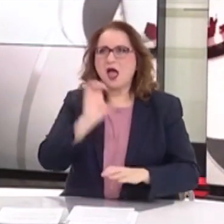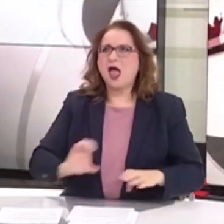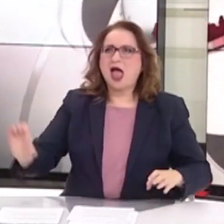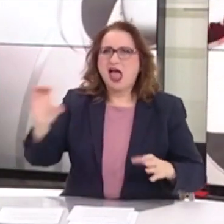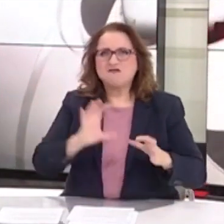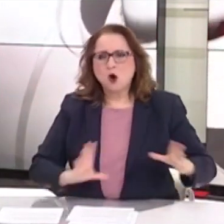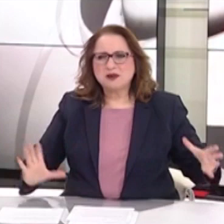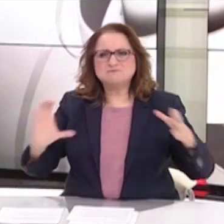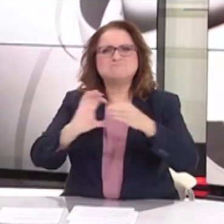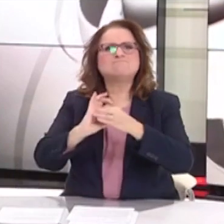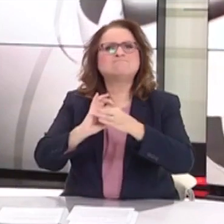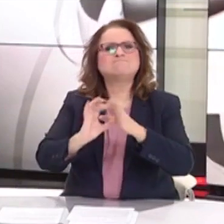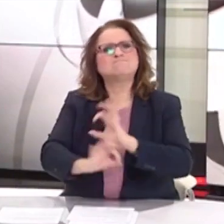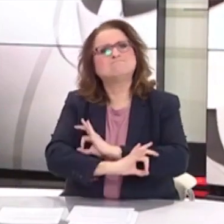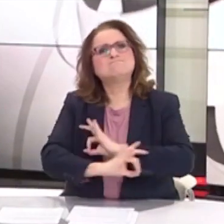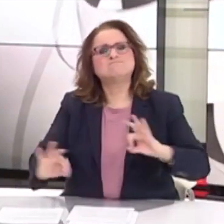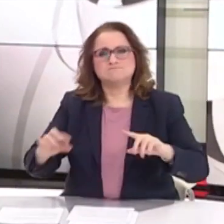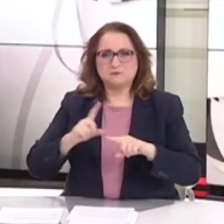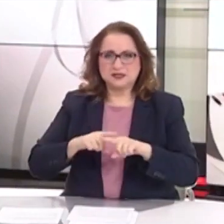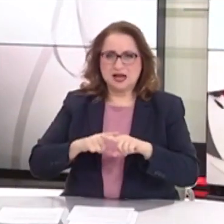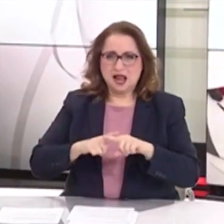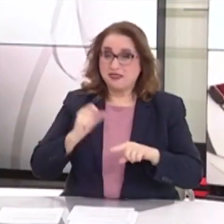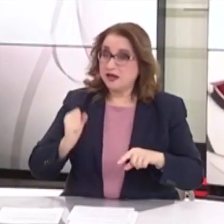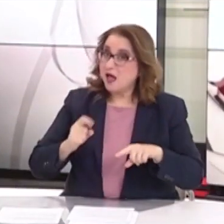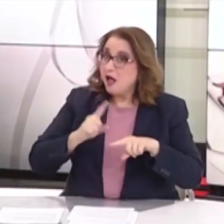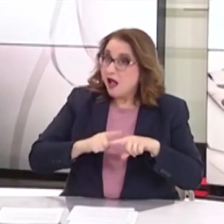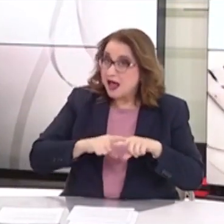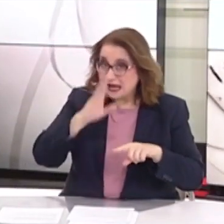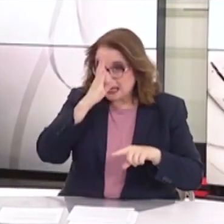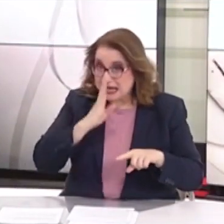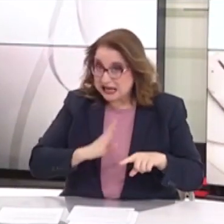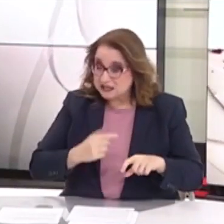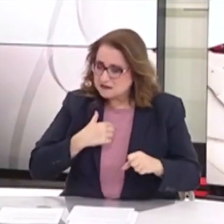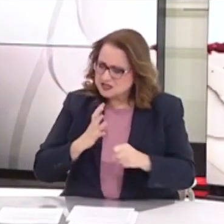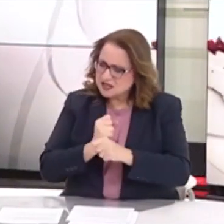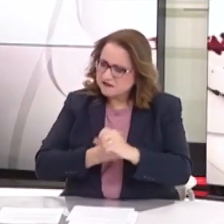να ξεπεράσουμε την ελληνική κρίση, που ήταν ταυτόχρονα και η ευρωπαϊκή κρίση.